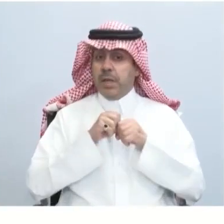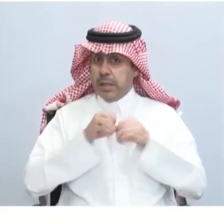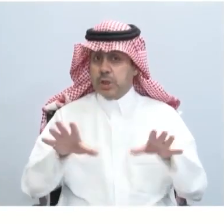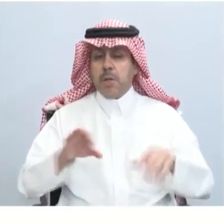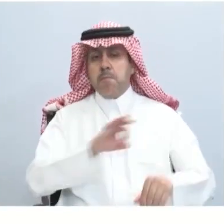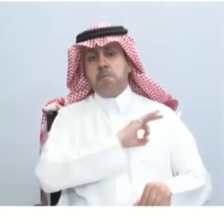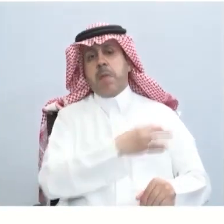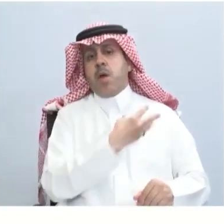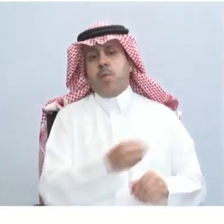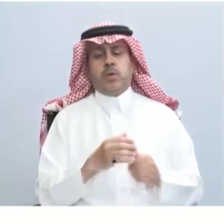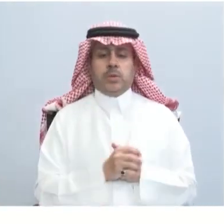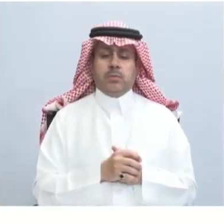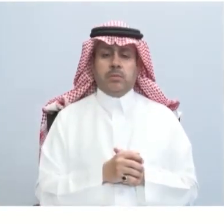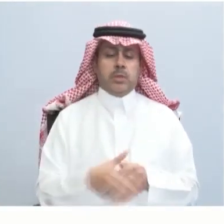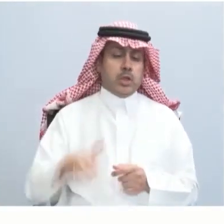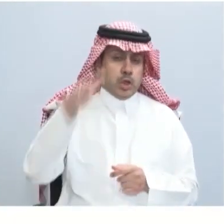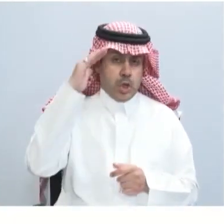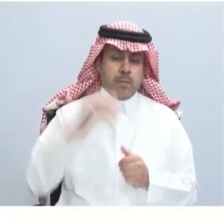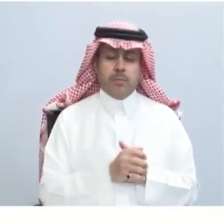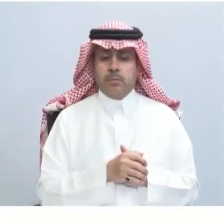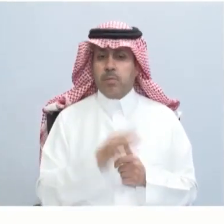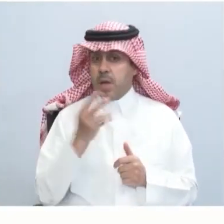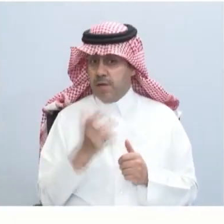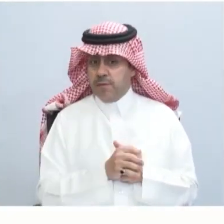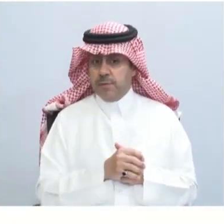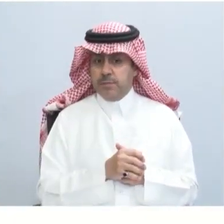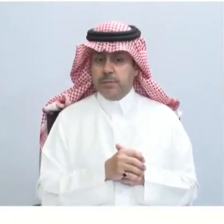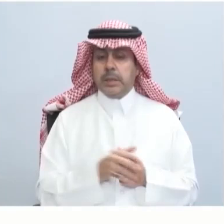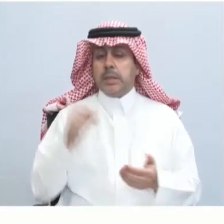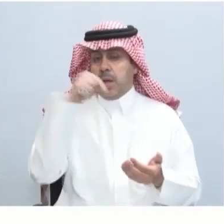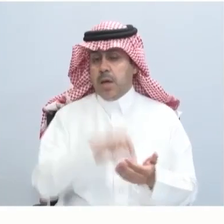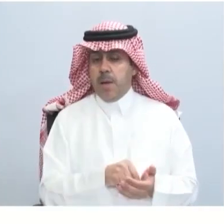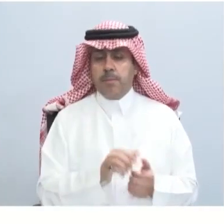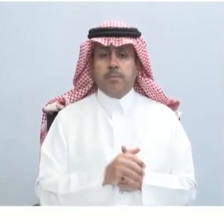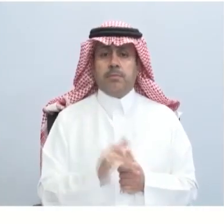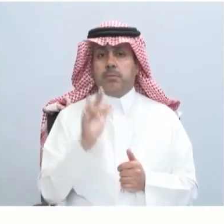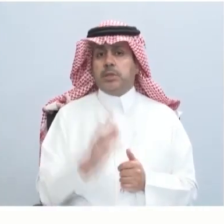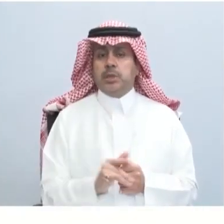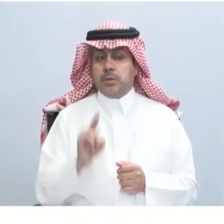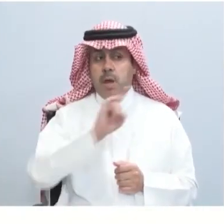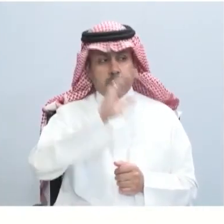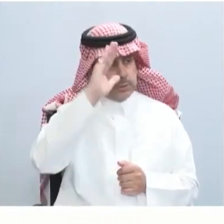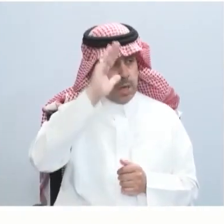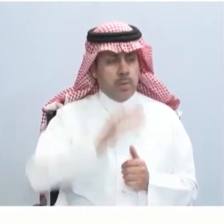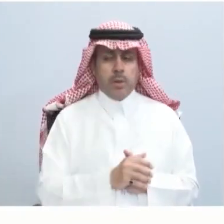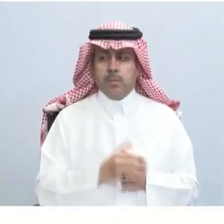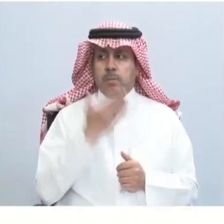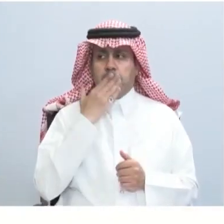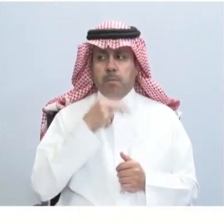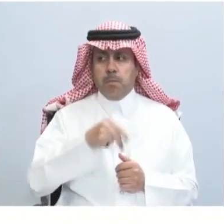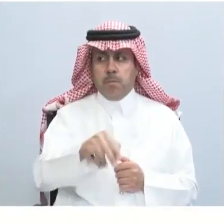والمحبه السلام كيف اصلا اذا دخلنا الى مكان ال مجلس لا نسلم نكون